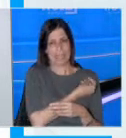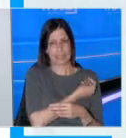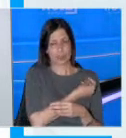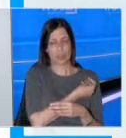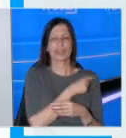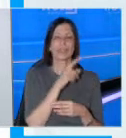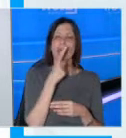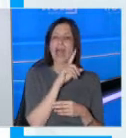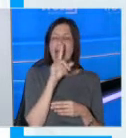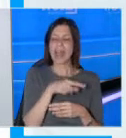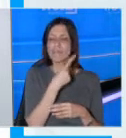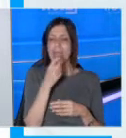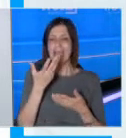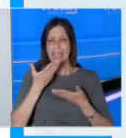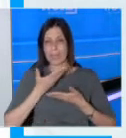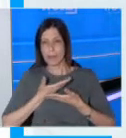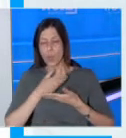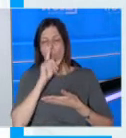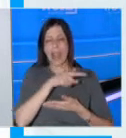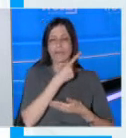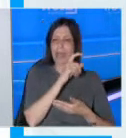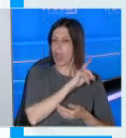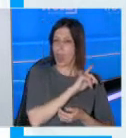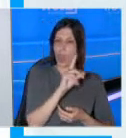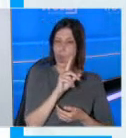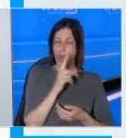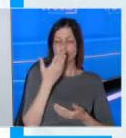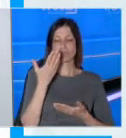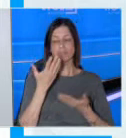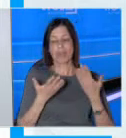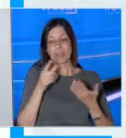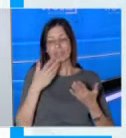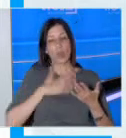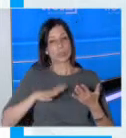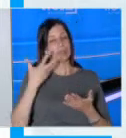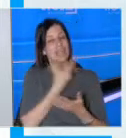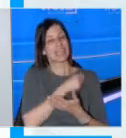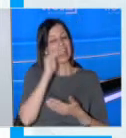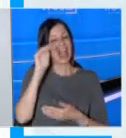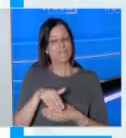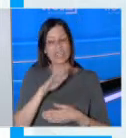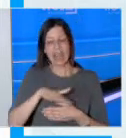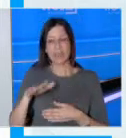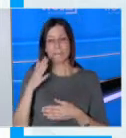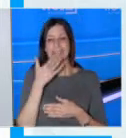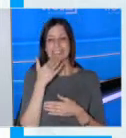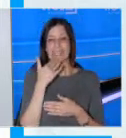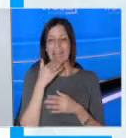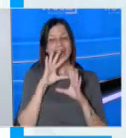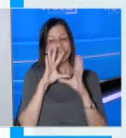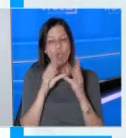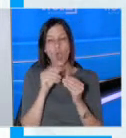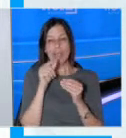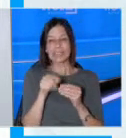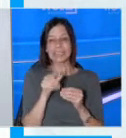1,100 קיבלו אותו, 1,100 לא. על סמך זה רוצים לחסן אלפי ילדים בישראל, וכל